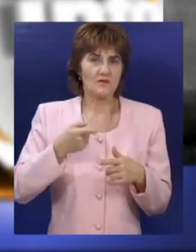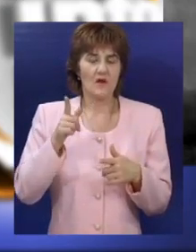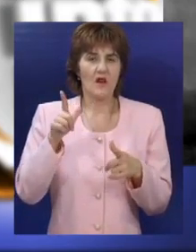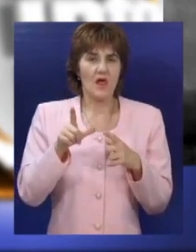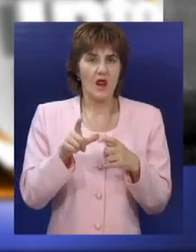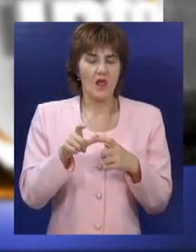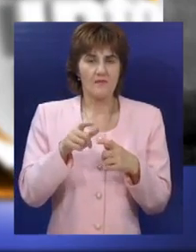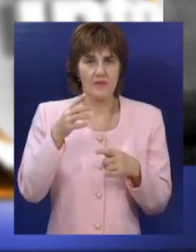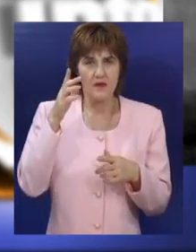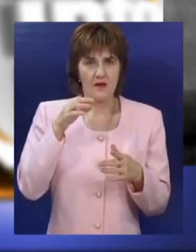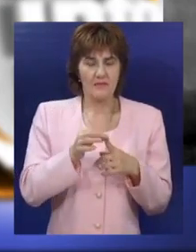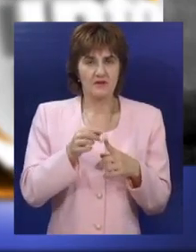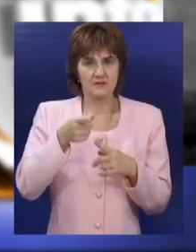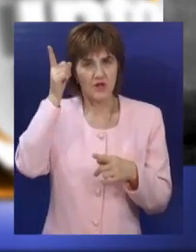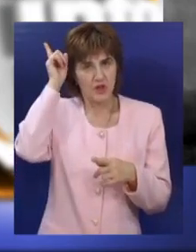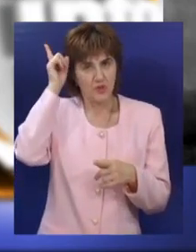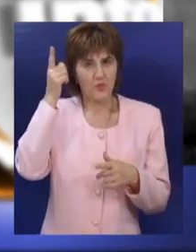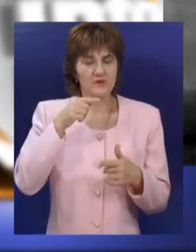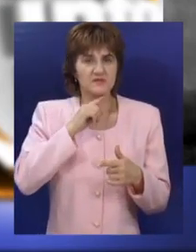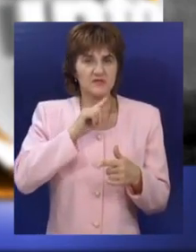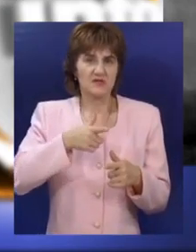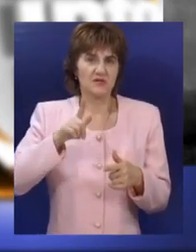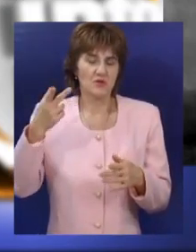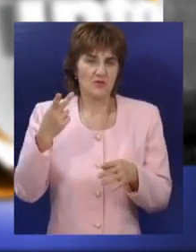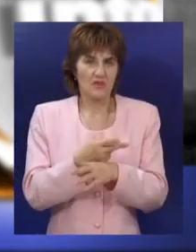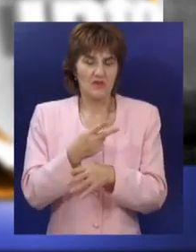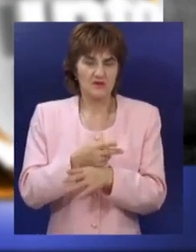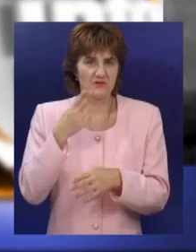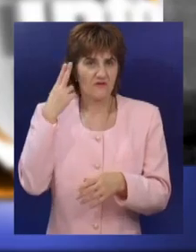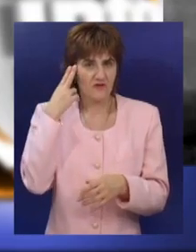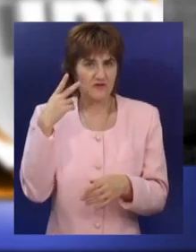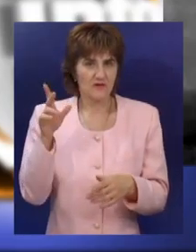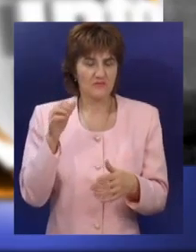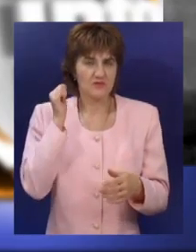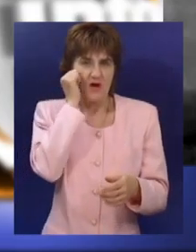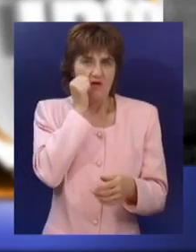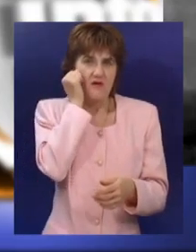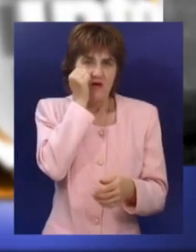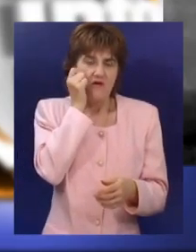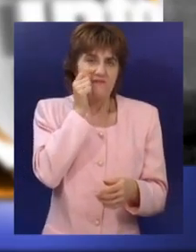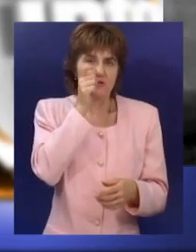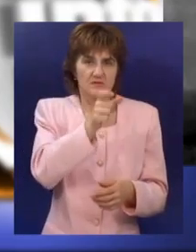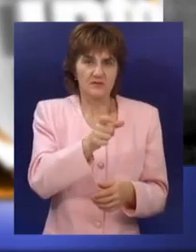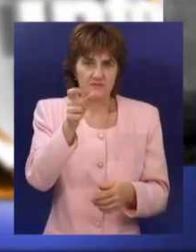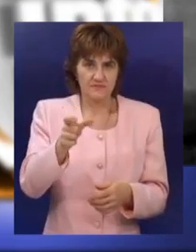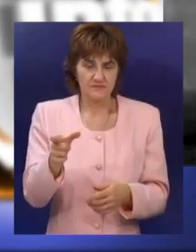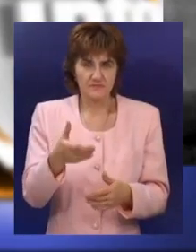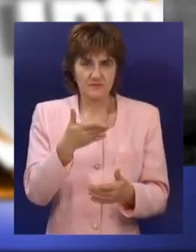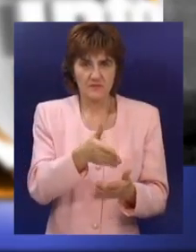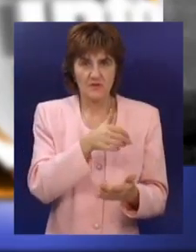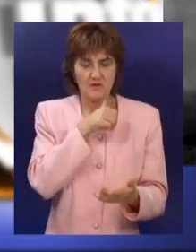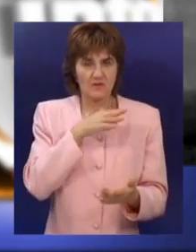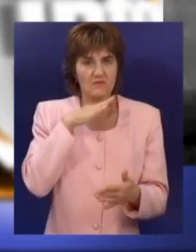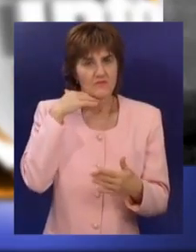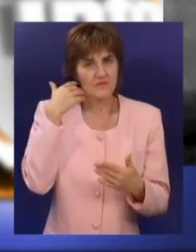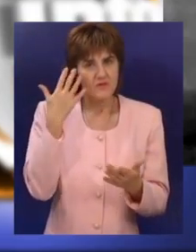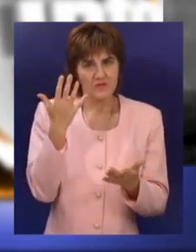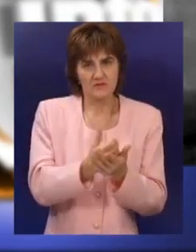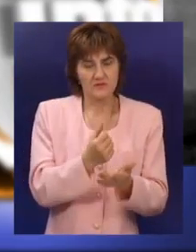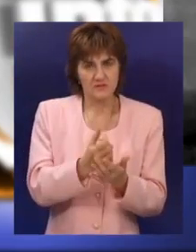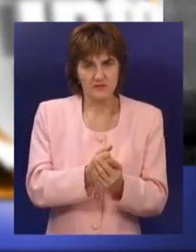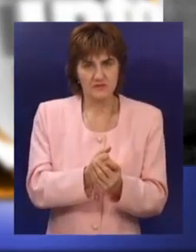Afganistana, Libije, Pakistana, Somalije, Tunisa, Sudana i drugih država afroazijskog područja, ostvarujući pri tome